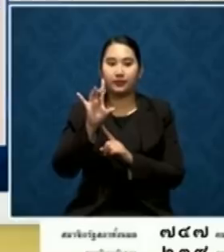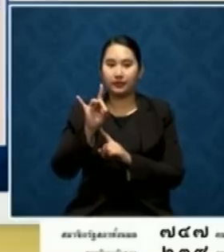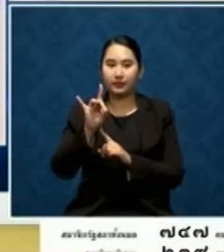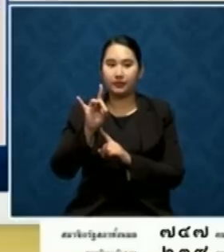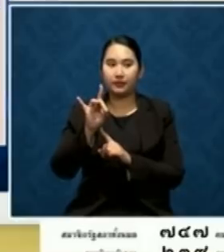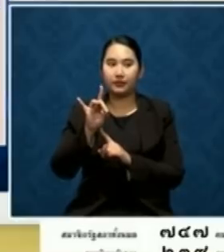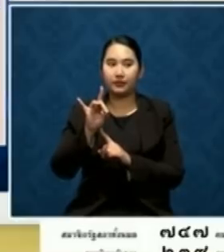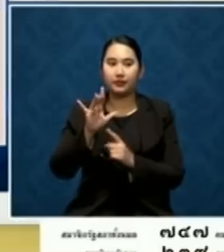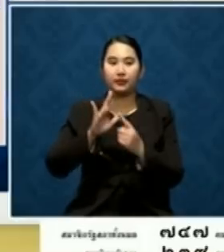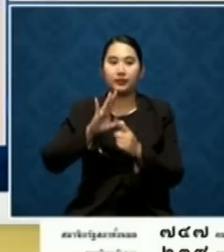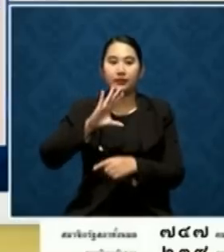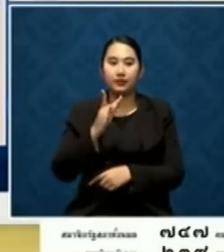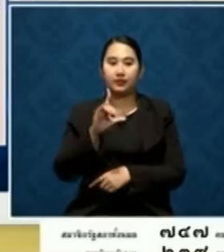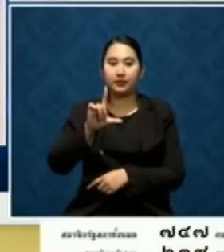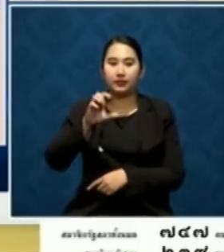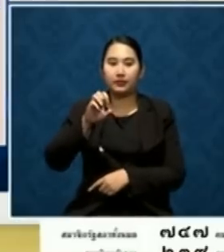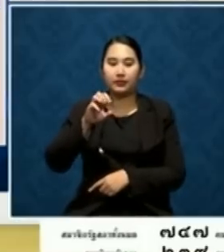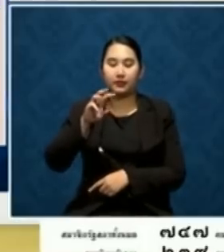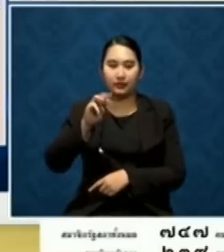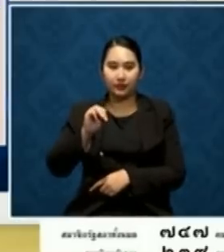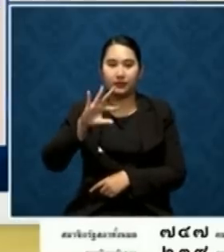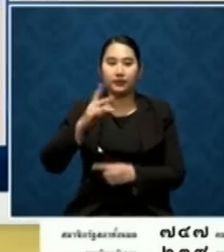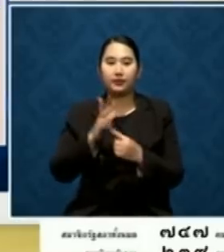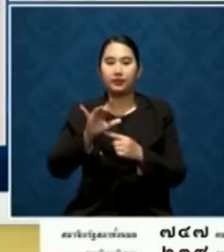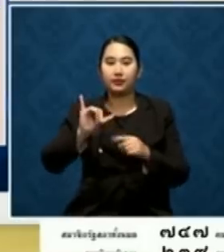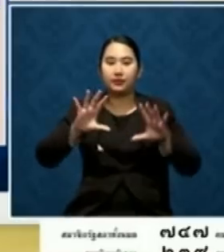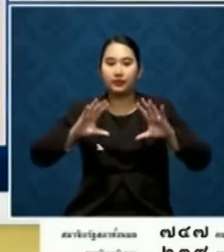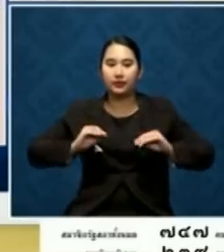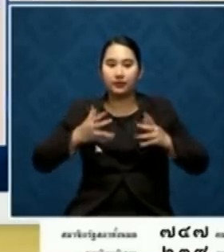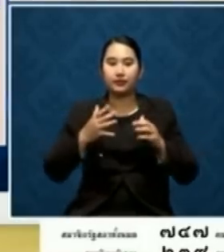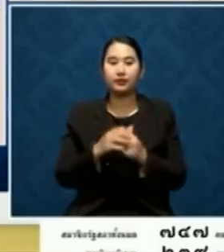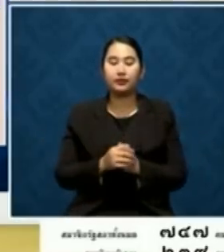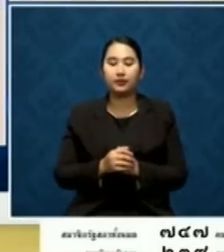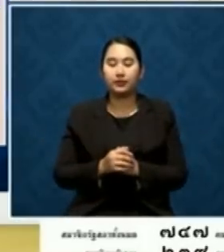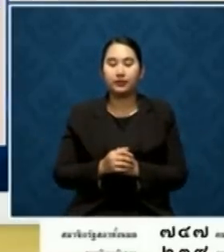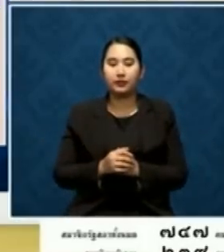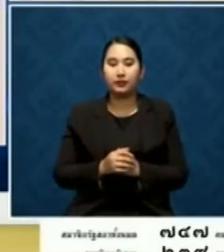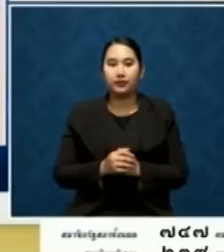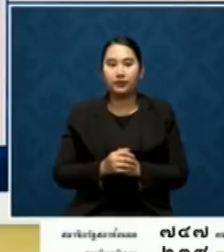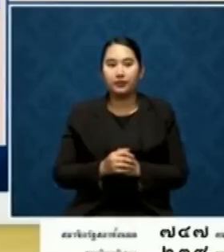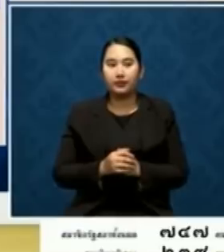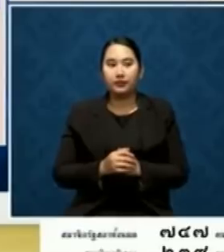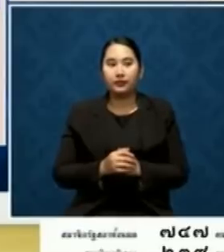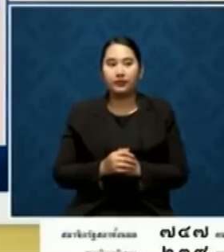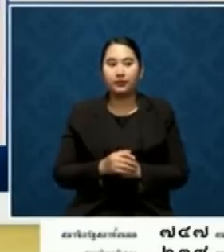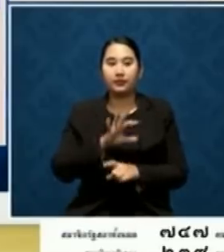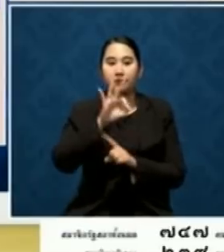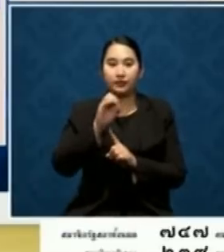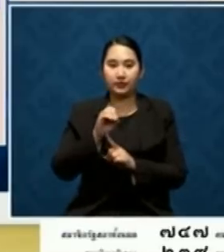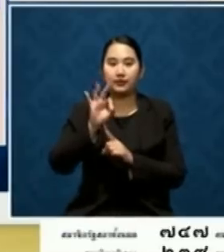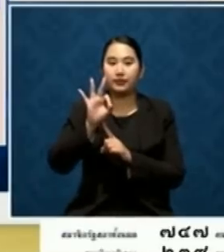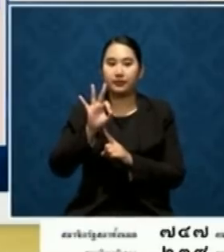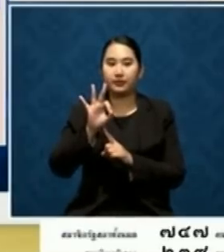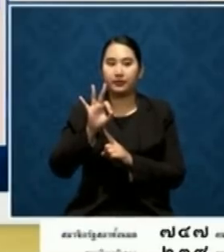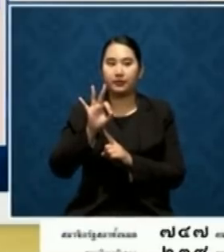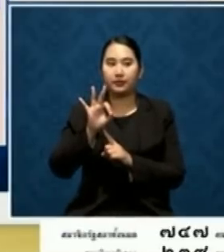โอกาสสูง เพราะอะไรฮะอาจารย์ธีรพร เพราะว่าตัวเลขตอนนี้เนี่ยถ้าไปถึงสว60กว่าเสียงเมื่อไหร่นะครับก็เท่ากับว่าโอกาสของคุณเศรษฐาน่าจะ